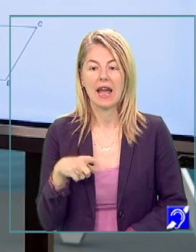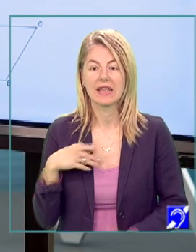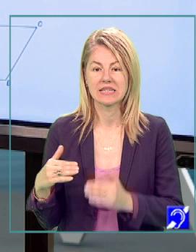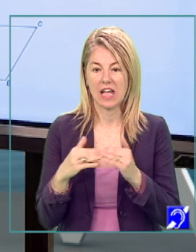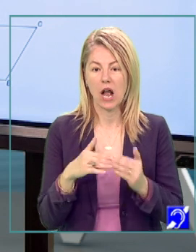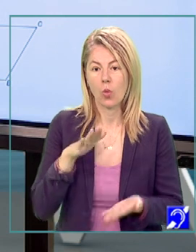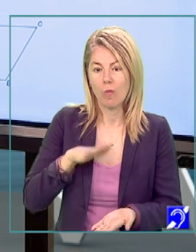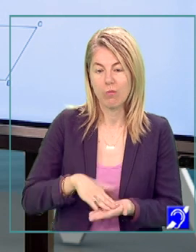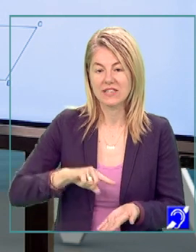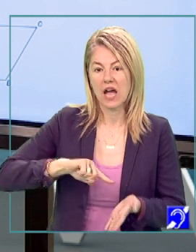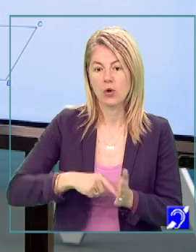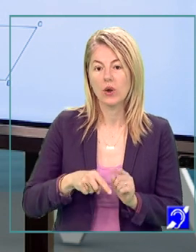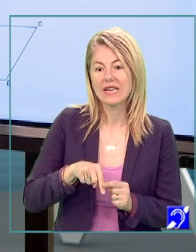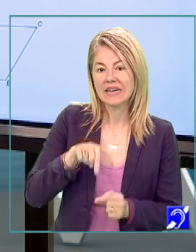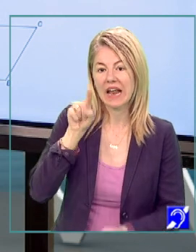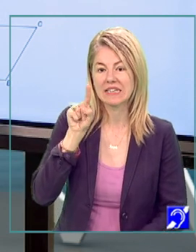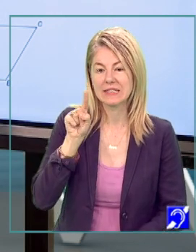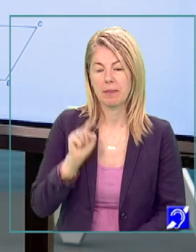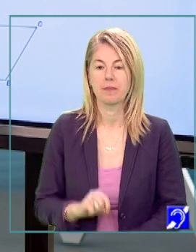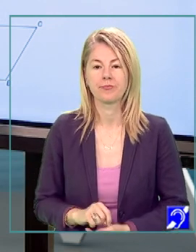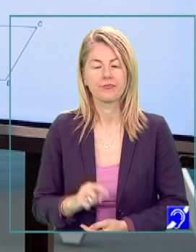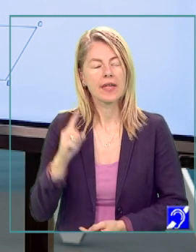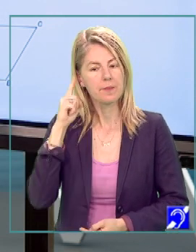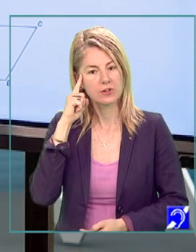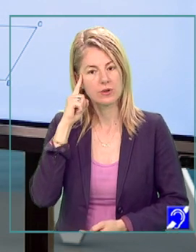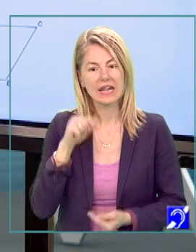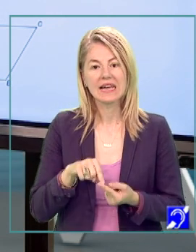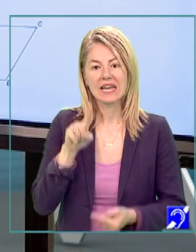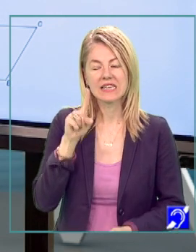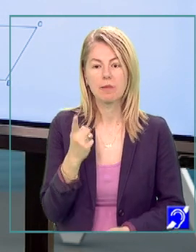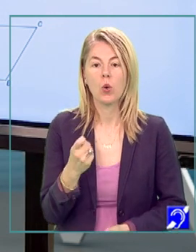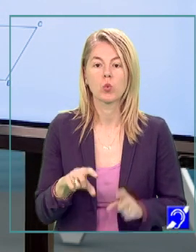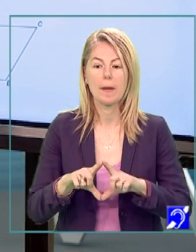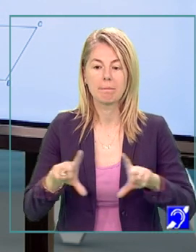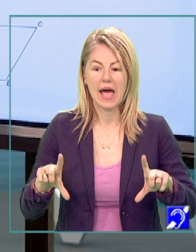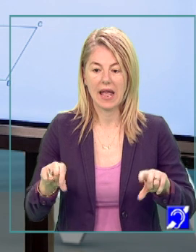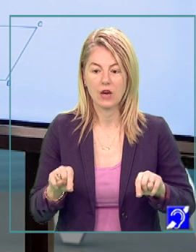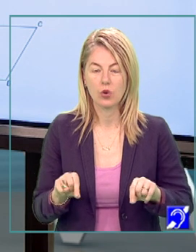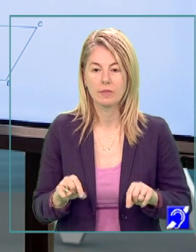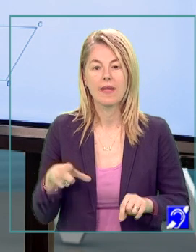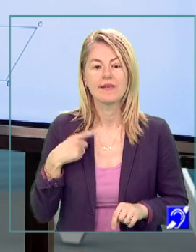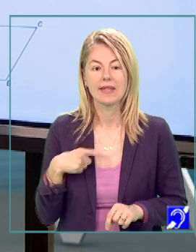cu baza ori înălțimea. Reamintesc, înălțimea unui paralelogram este